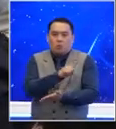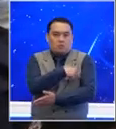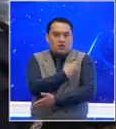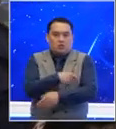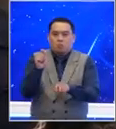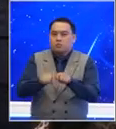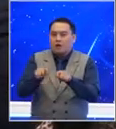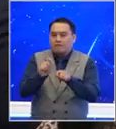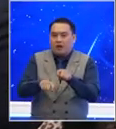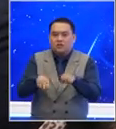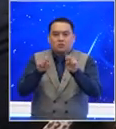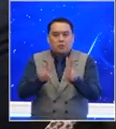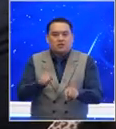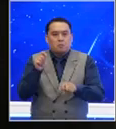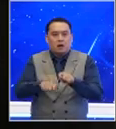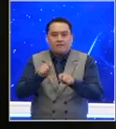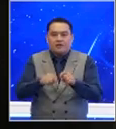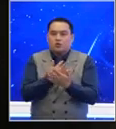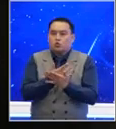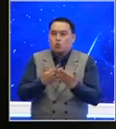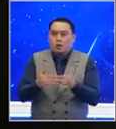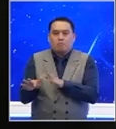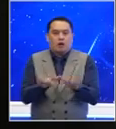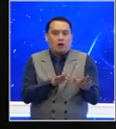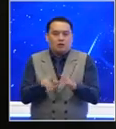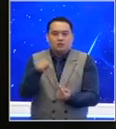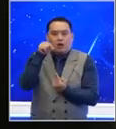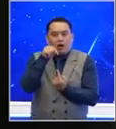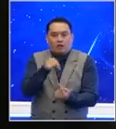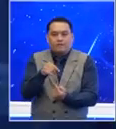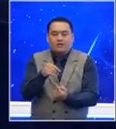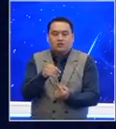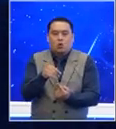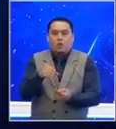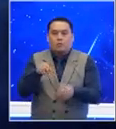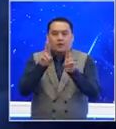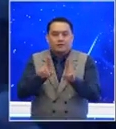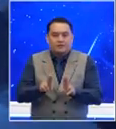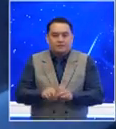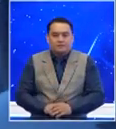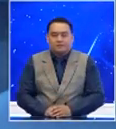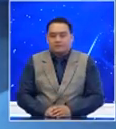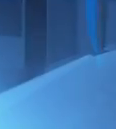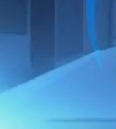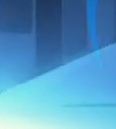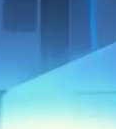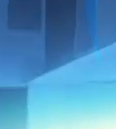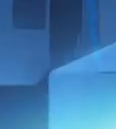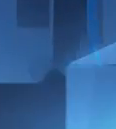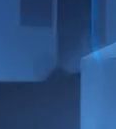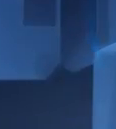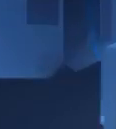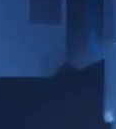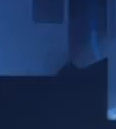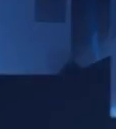медицинский осмотр, спецпроверку, другие необходимые процедуры и соответствующий инструктаж. Дамир Анитов, Аманжол Жонкешев, телеканал